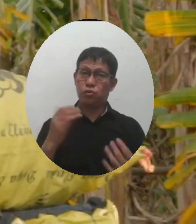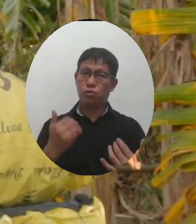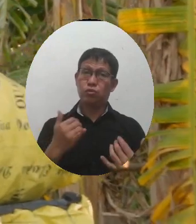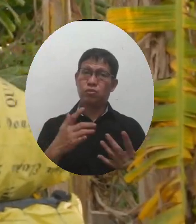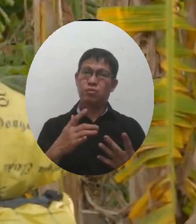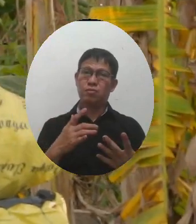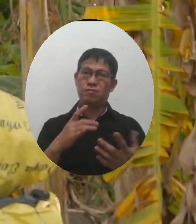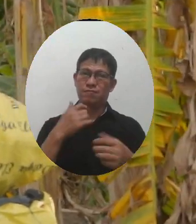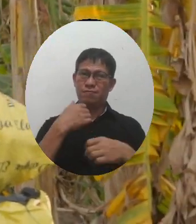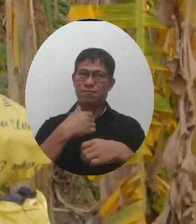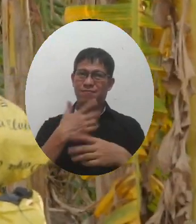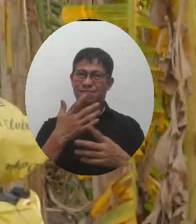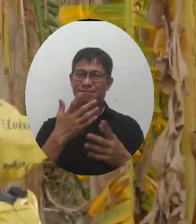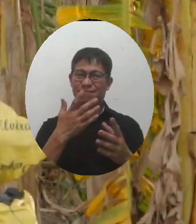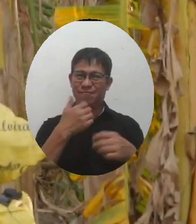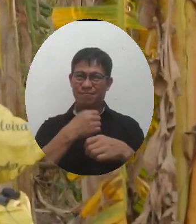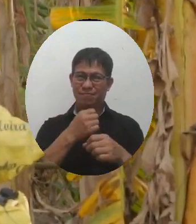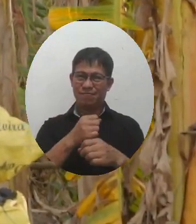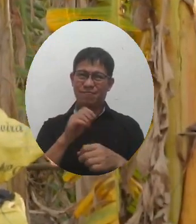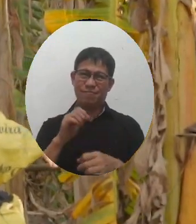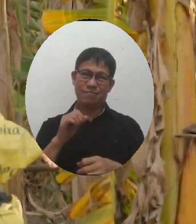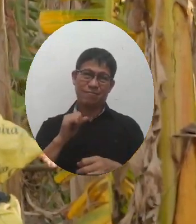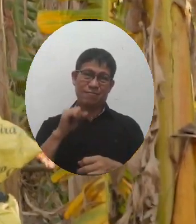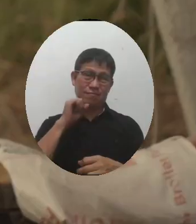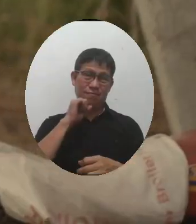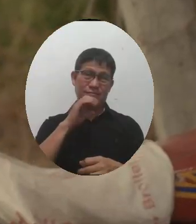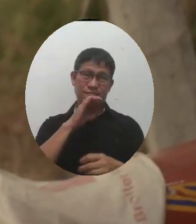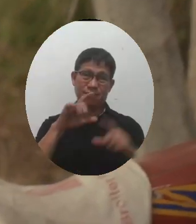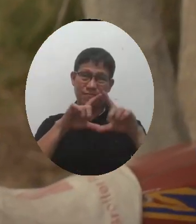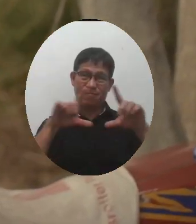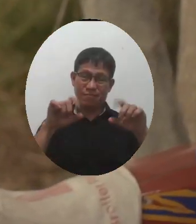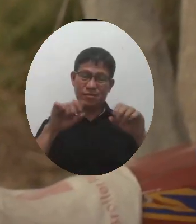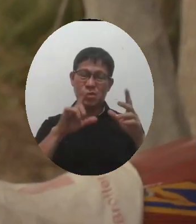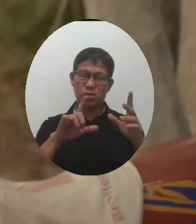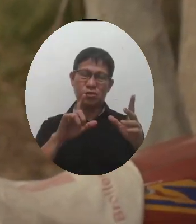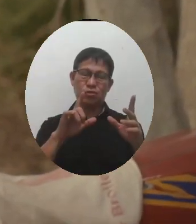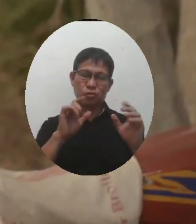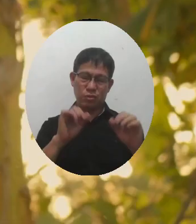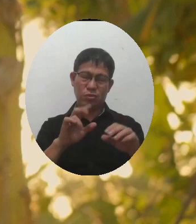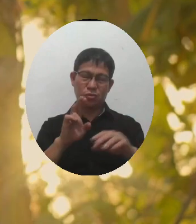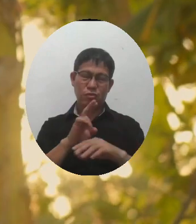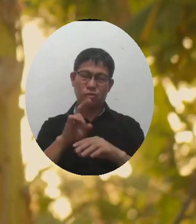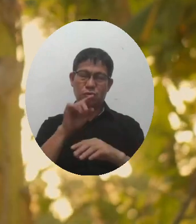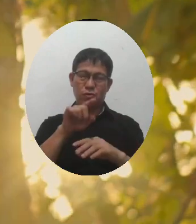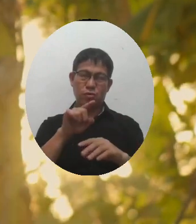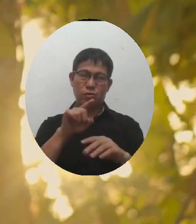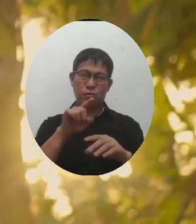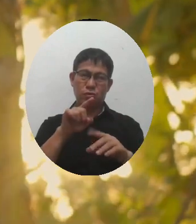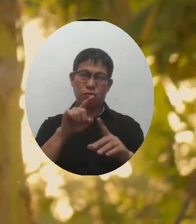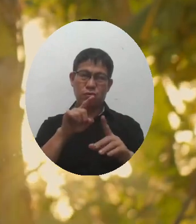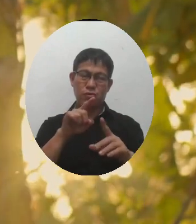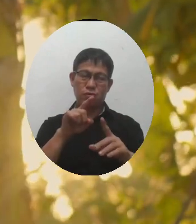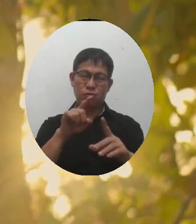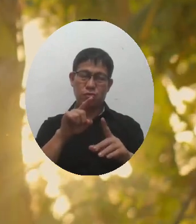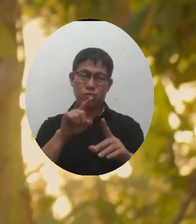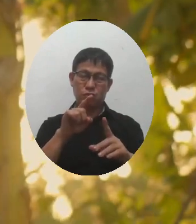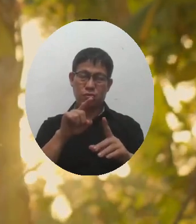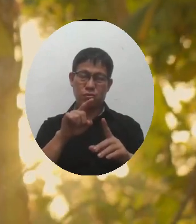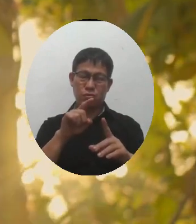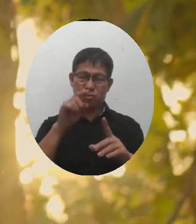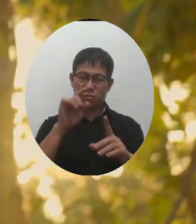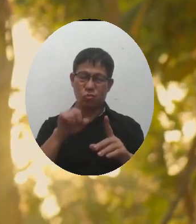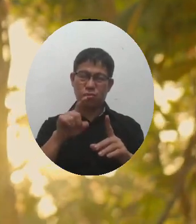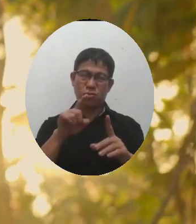senior. Saktong-sakto naman kasi senior ko lang. Buti, napakinabangan naman yung pagiging senior ko.